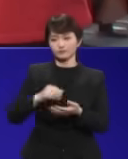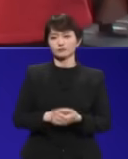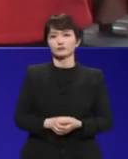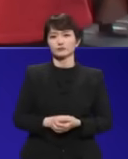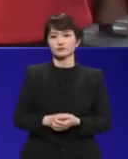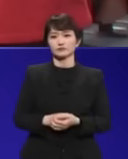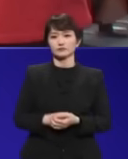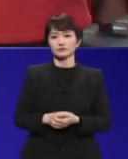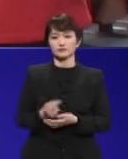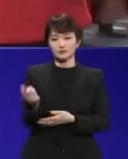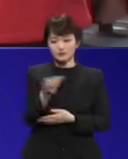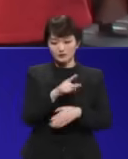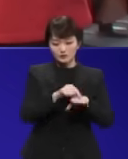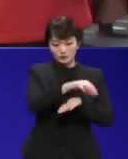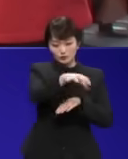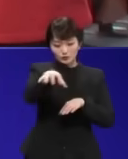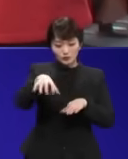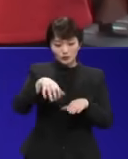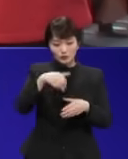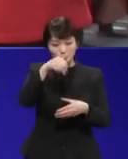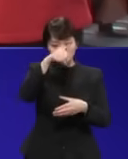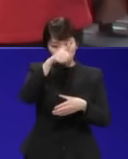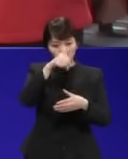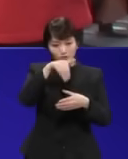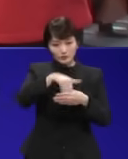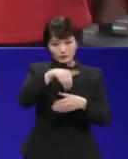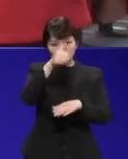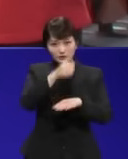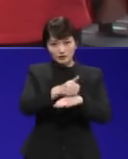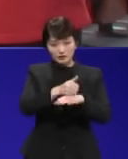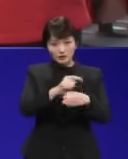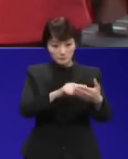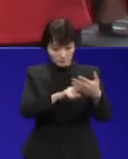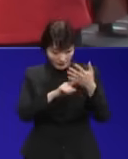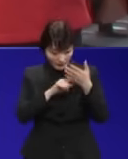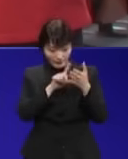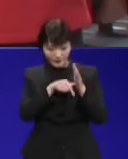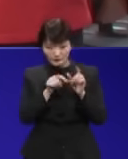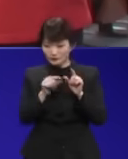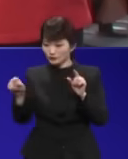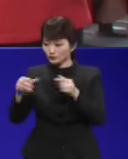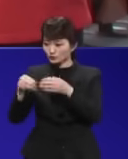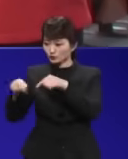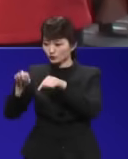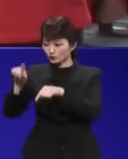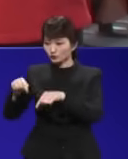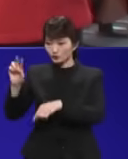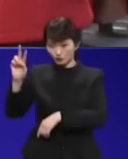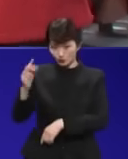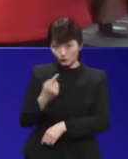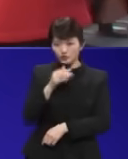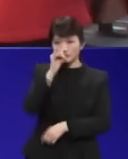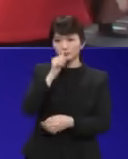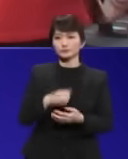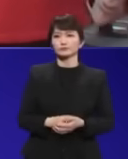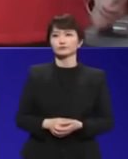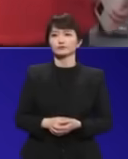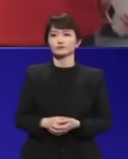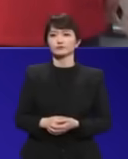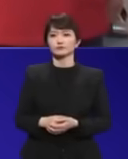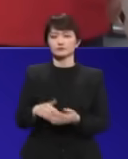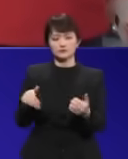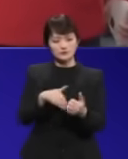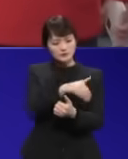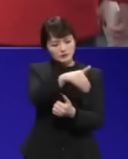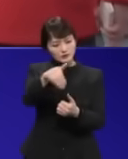지역에서이 결과 윤곽이 드러나기 시작할 때쯤 일부 지도부가 다시 개표 상황실로 돌아올 가능성도 있습니다 우선 전체적인 판세